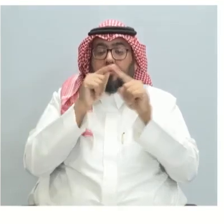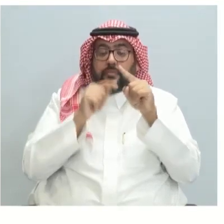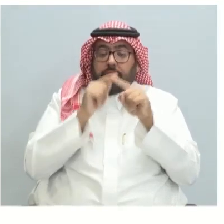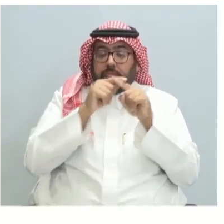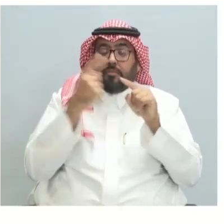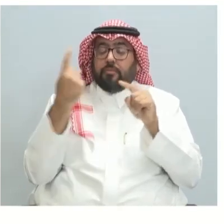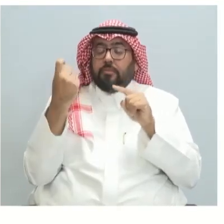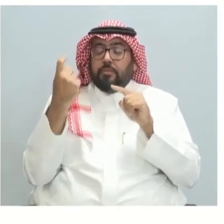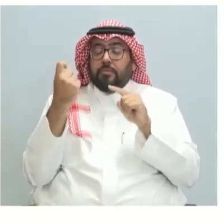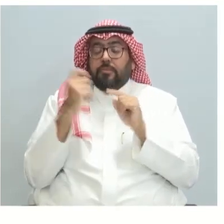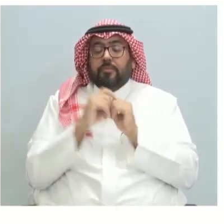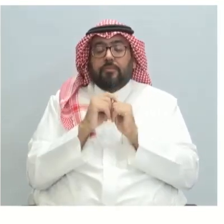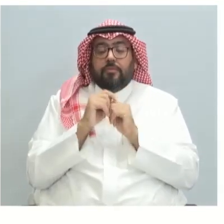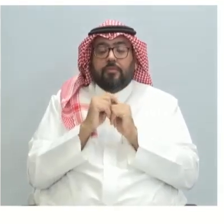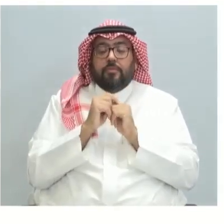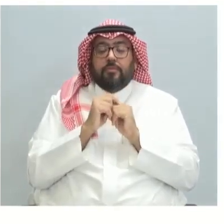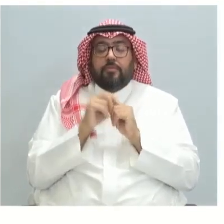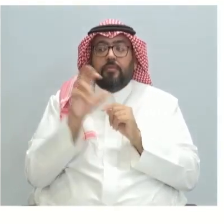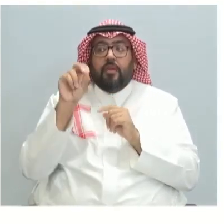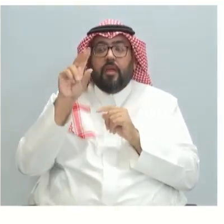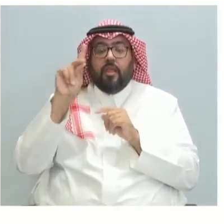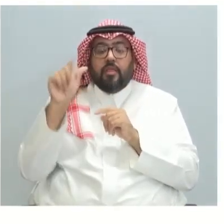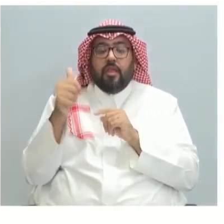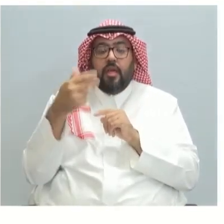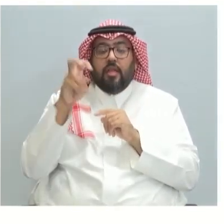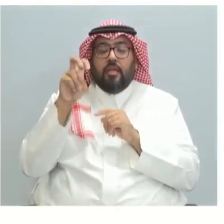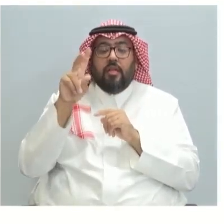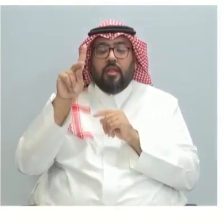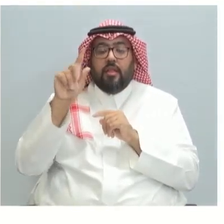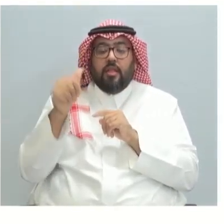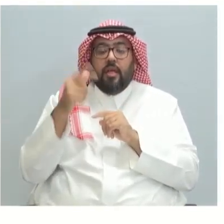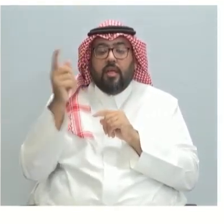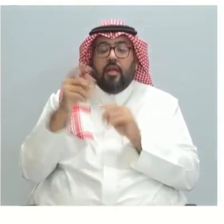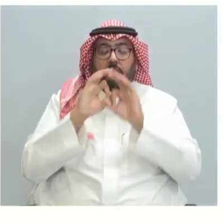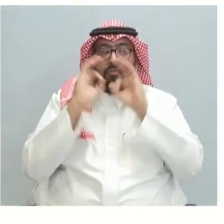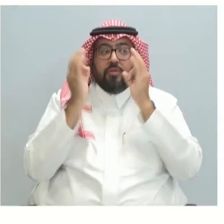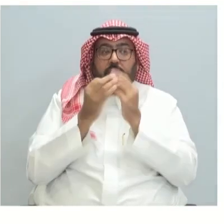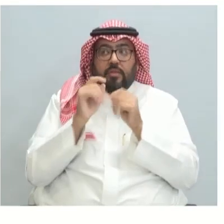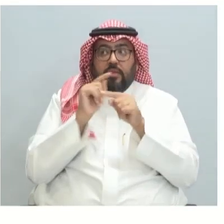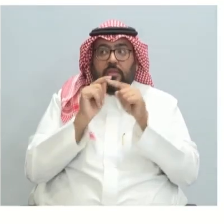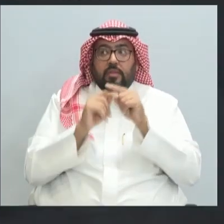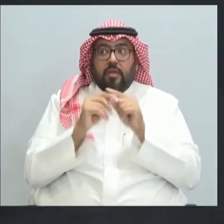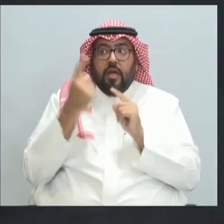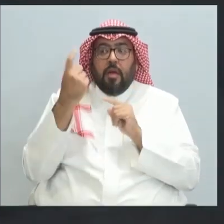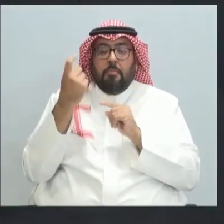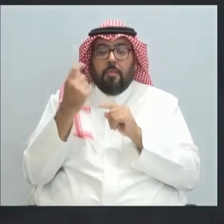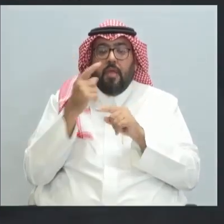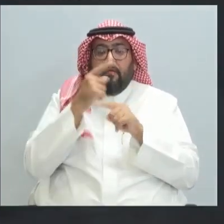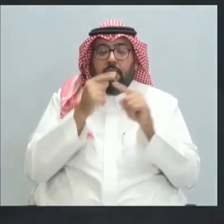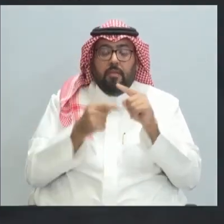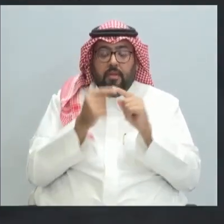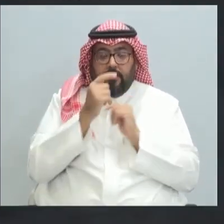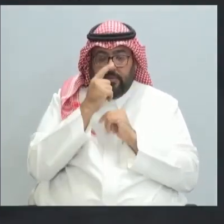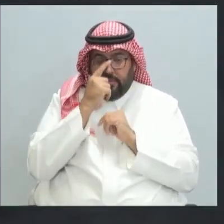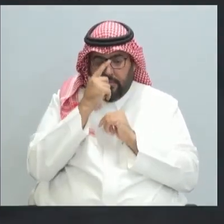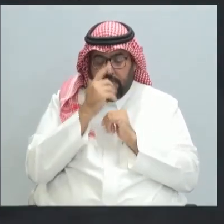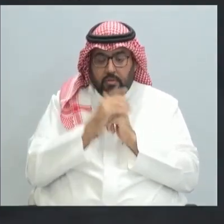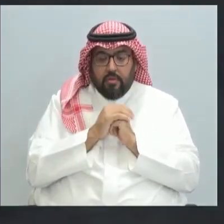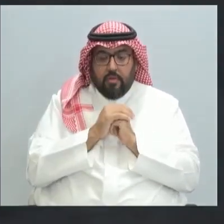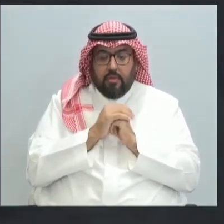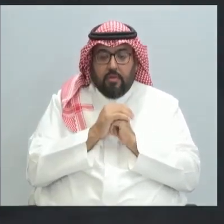يسمى قطاعات دائريه يسمى القطاعات الدائريه ومجموع نسبها يساوي مئه في المئه